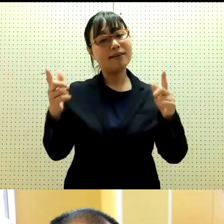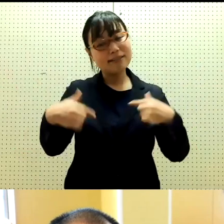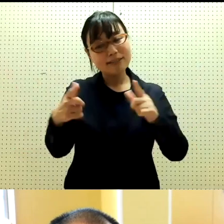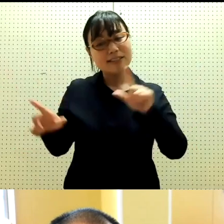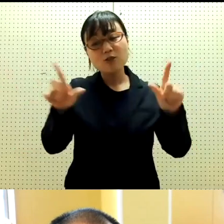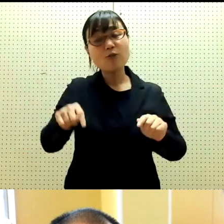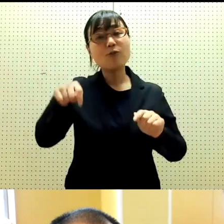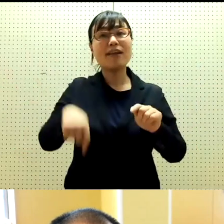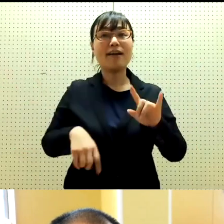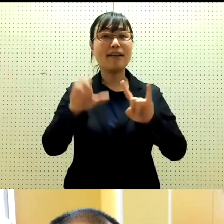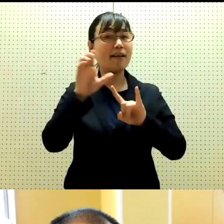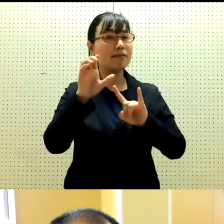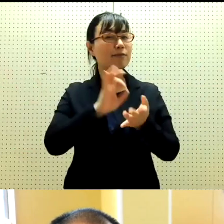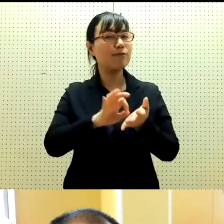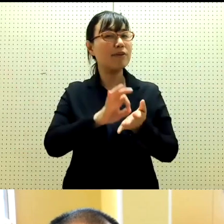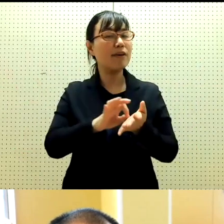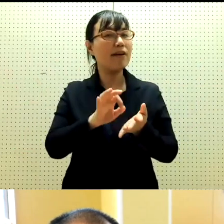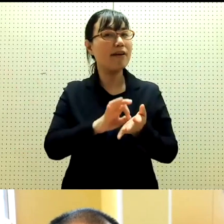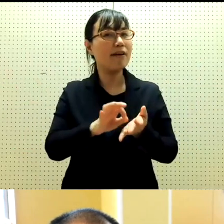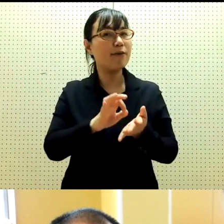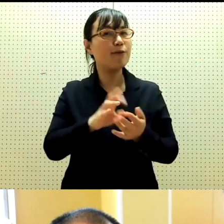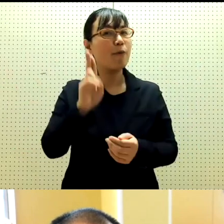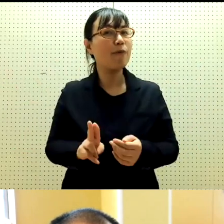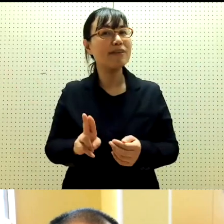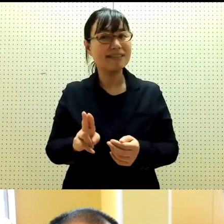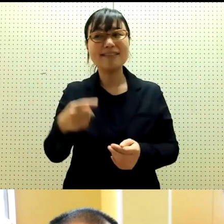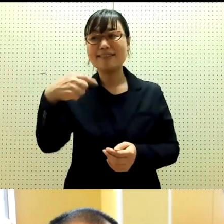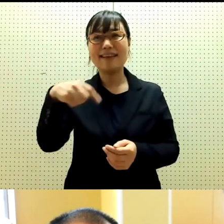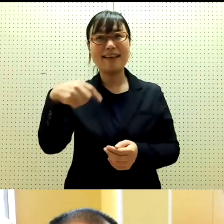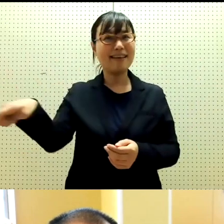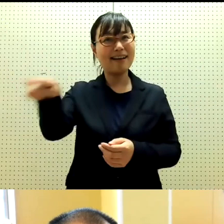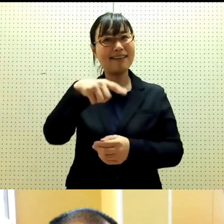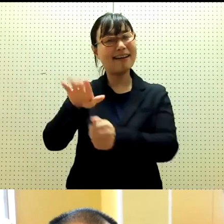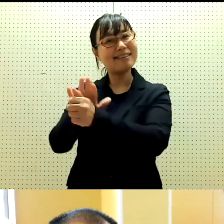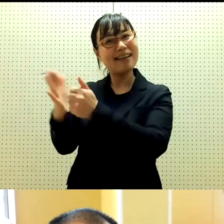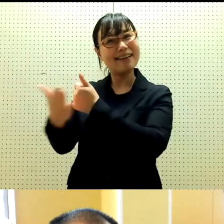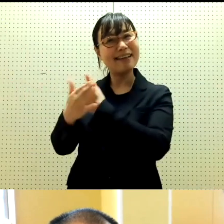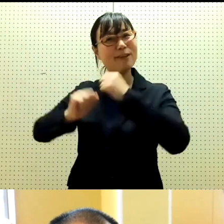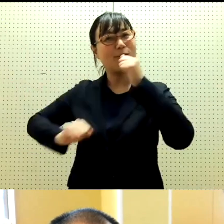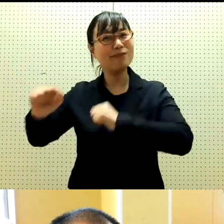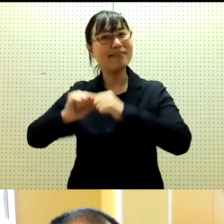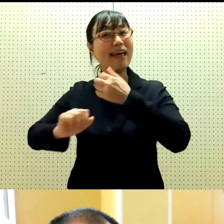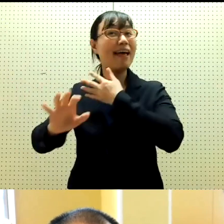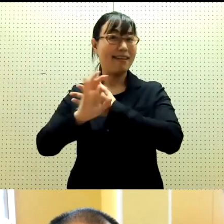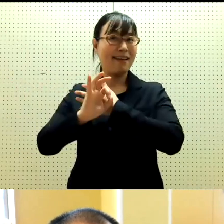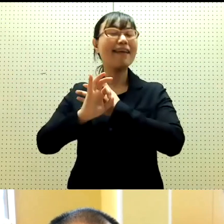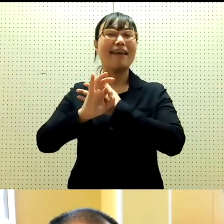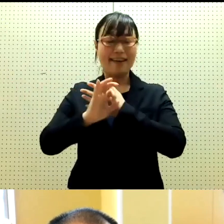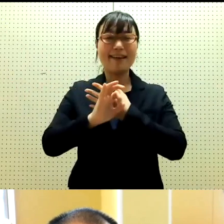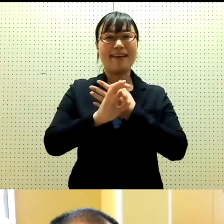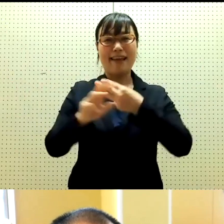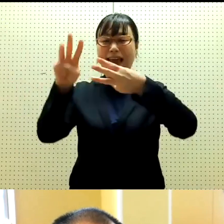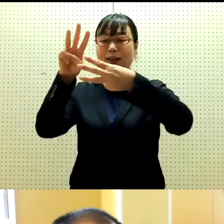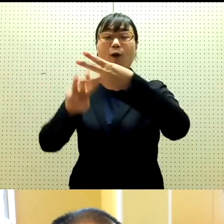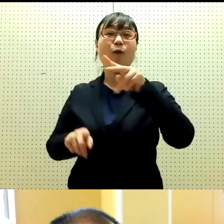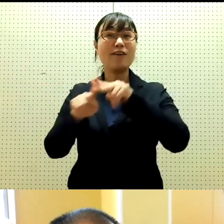生方たちが支え合いながら取り組んできている事例を用賀小学校の先生方に報告していただきたいと思